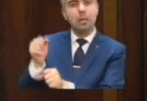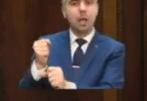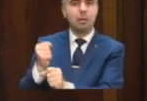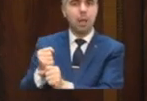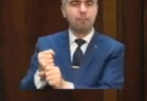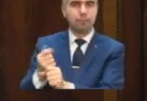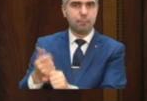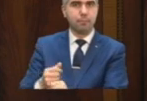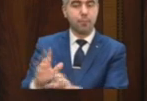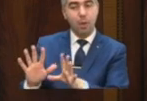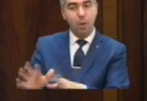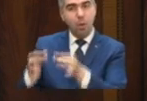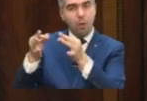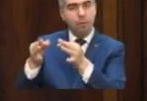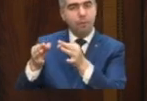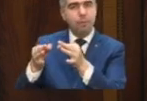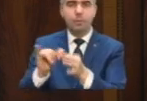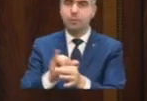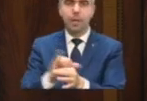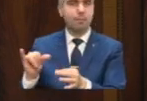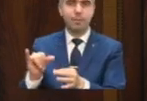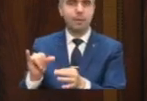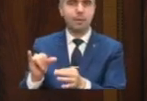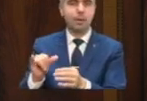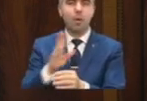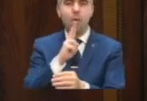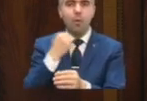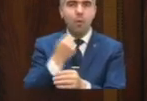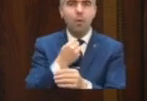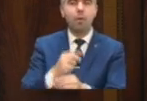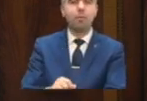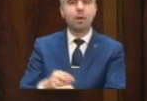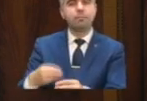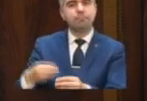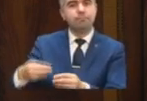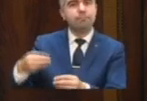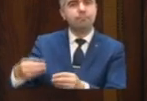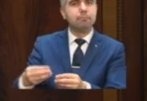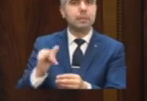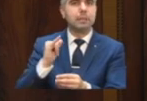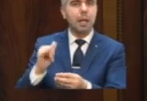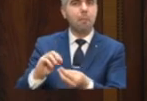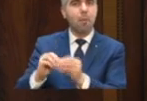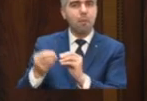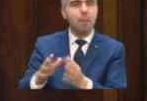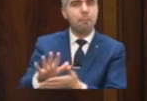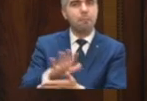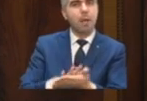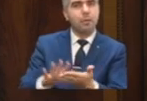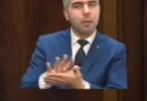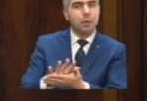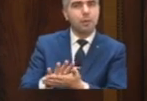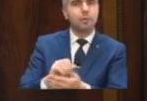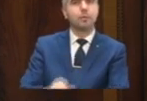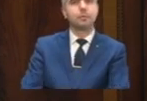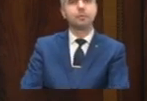بعيدا عن الحلول الترقيعية التي تحاول الحكومة من خلالها تأجيل الأزمات والمشاكل المطروحة بدل